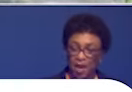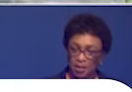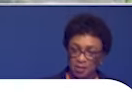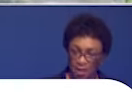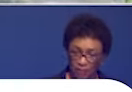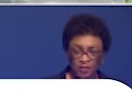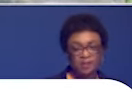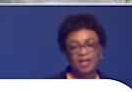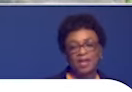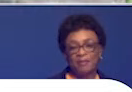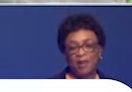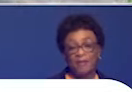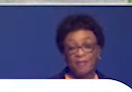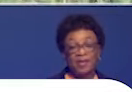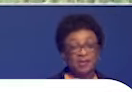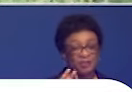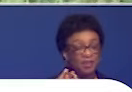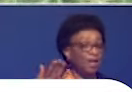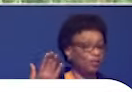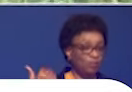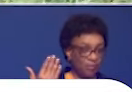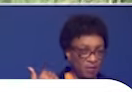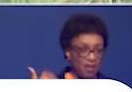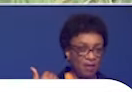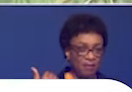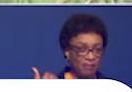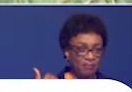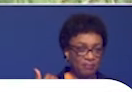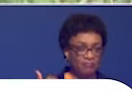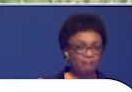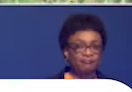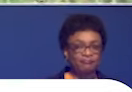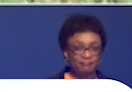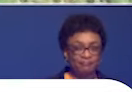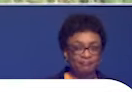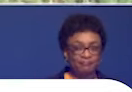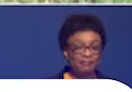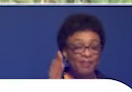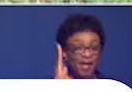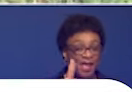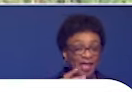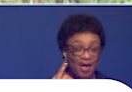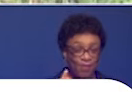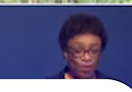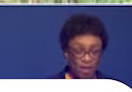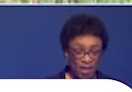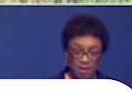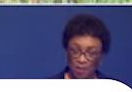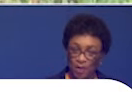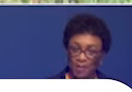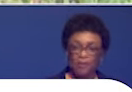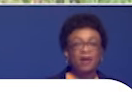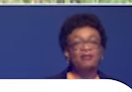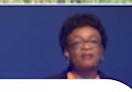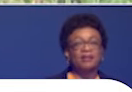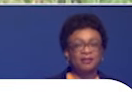salama.Lakinimiezimitatuiliyopita,kulikuwana kijanammoja,mzaliwawa